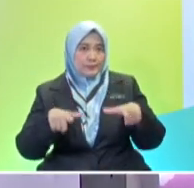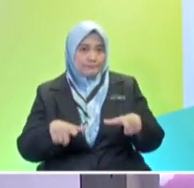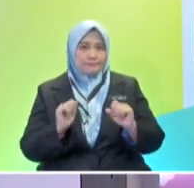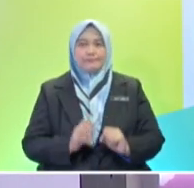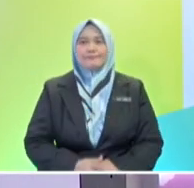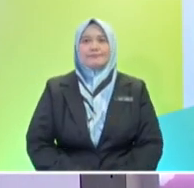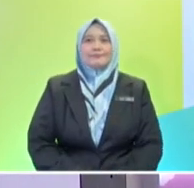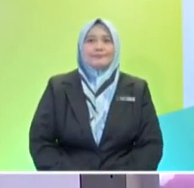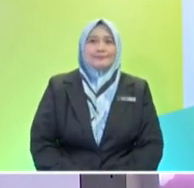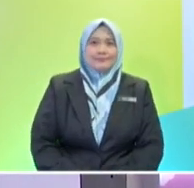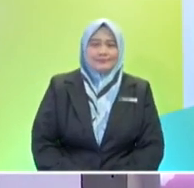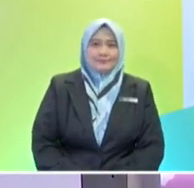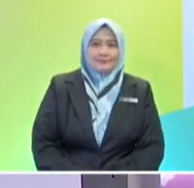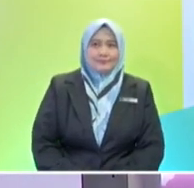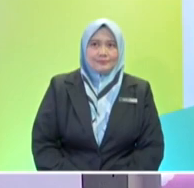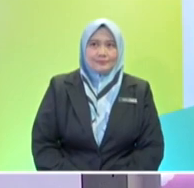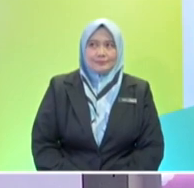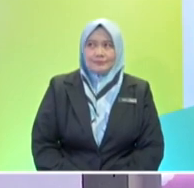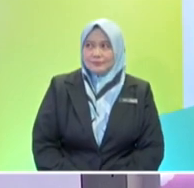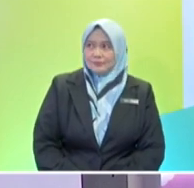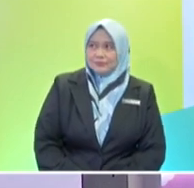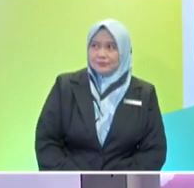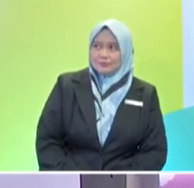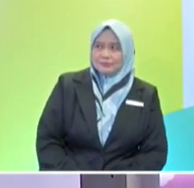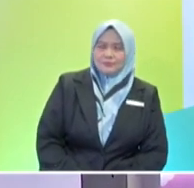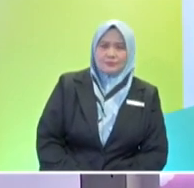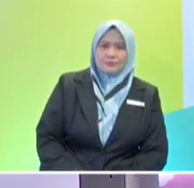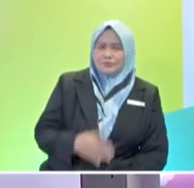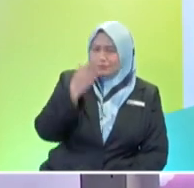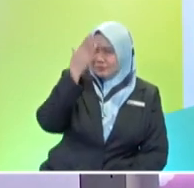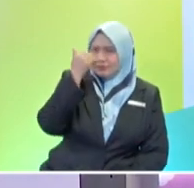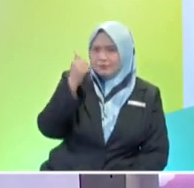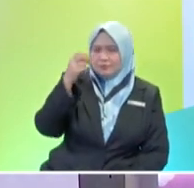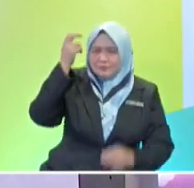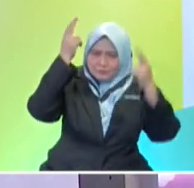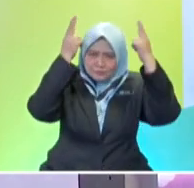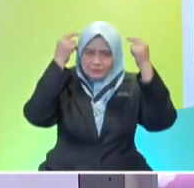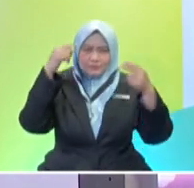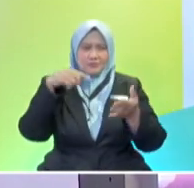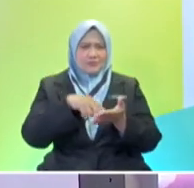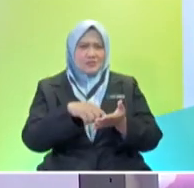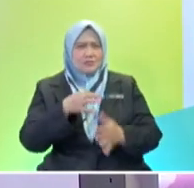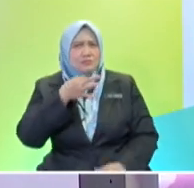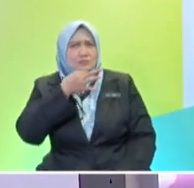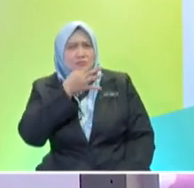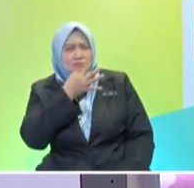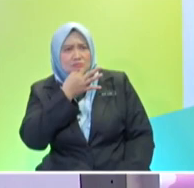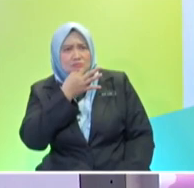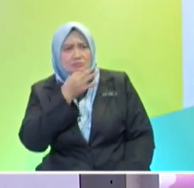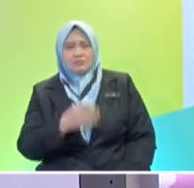sini sebelah lagi. Tapi kenapa arnab ni macam pelik je arnab ni?